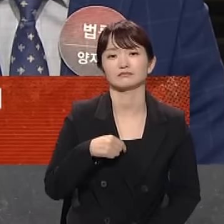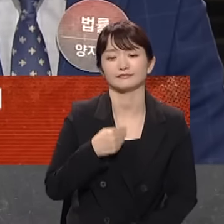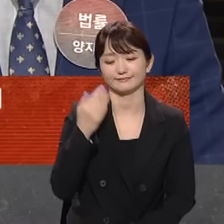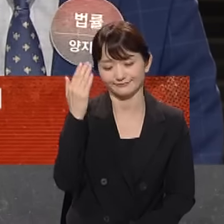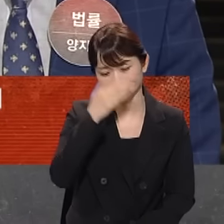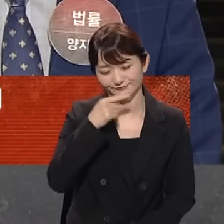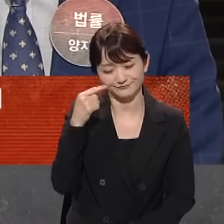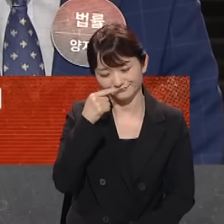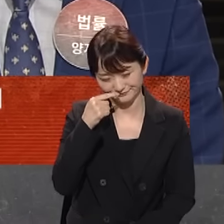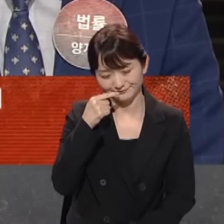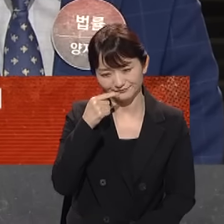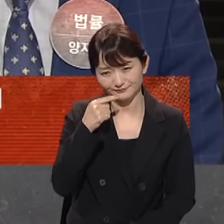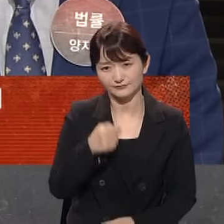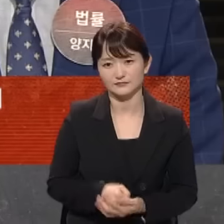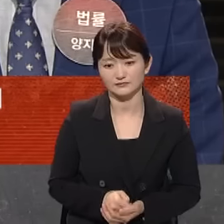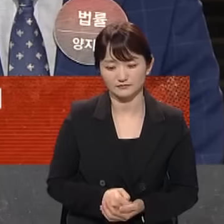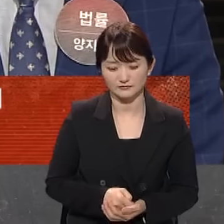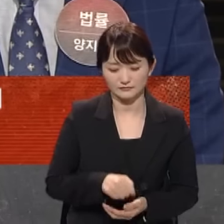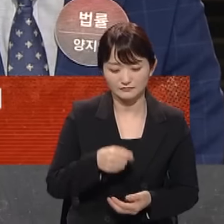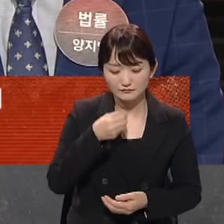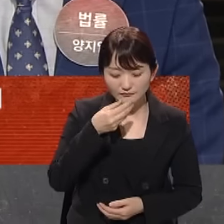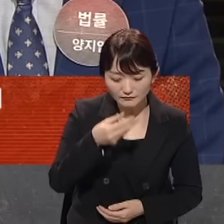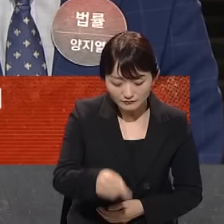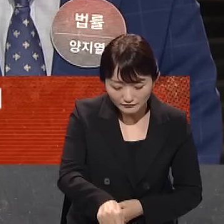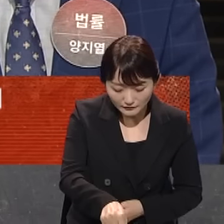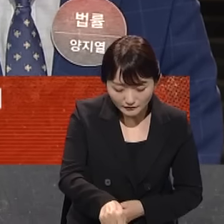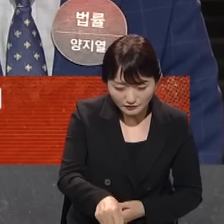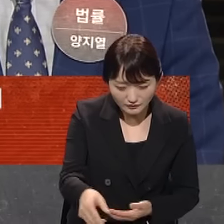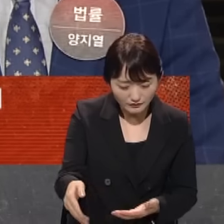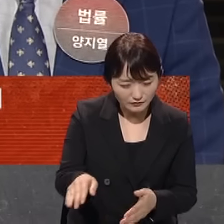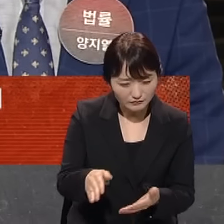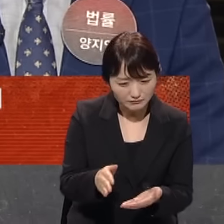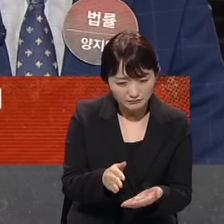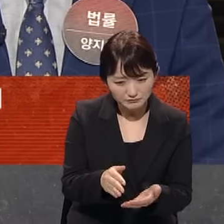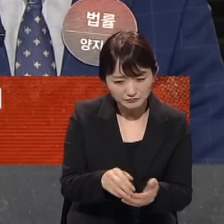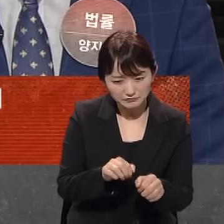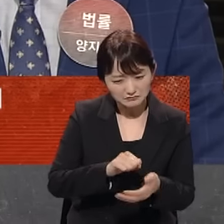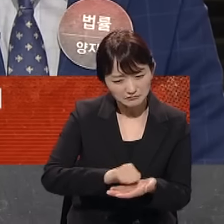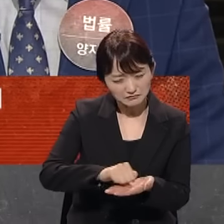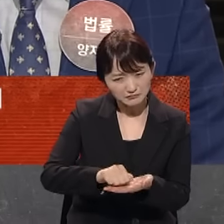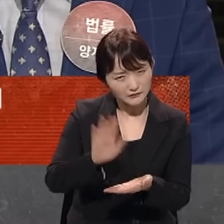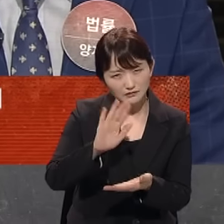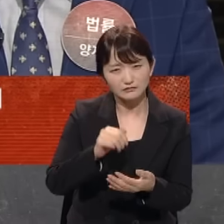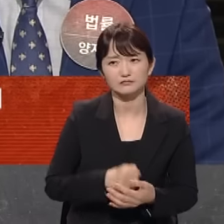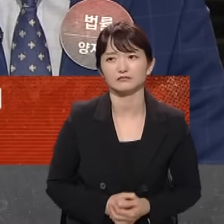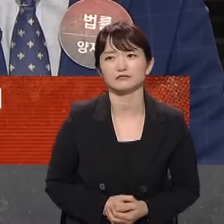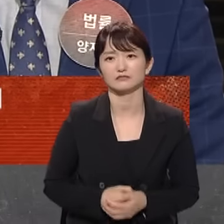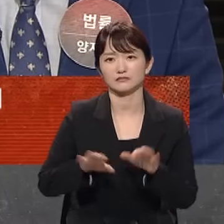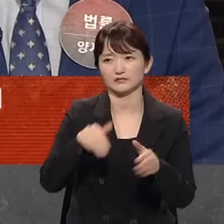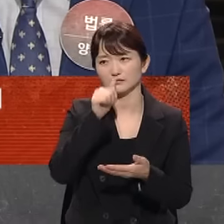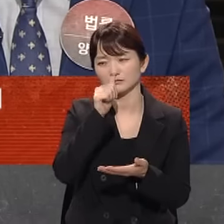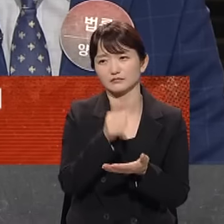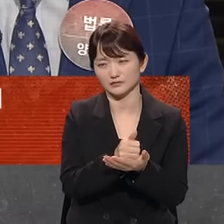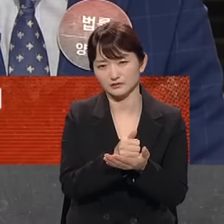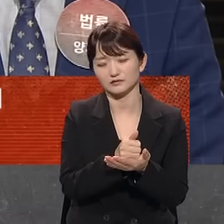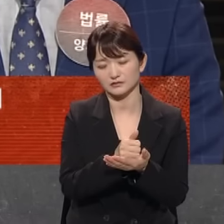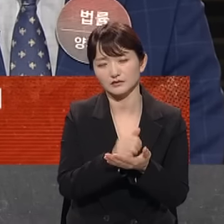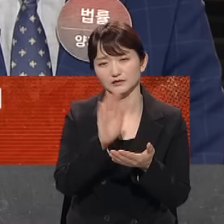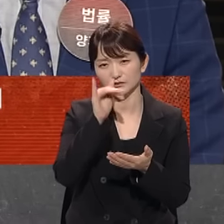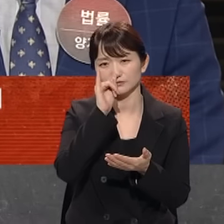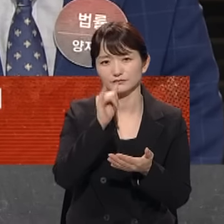있다고 치우지 않고 당연히 지하철을 타고 갔다라고 하는데 글쎄요 저는 뭐 경범죄처벌법에도 적용할 여지는 있어 보이긴